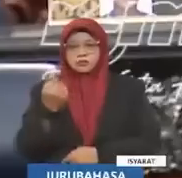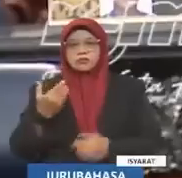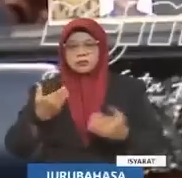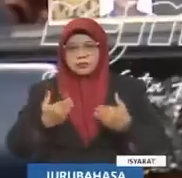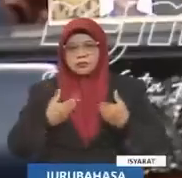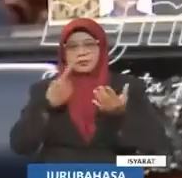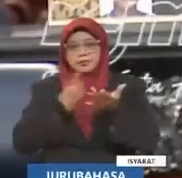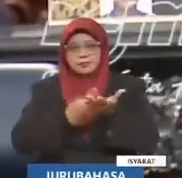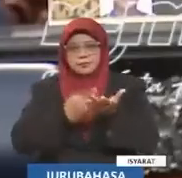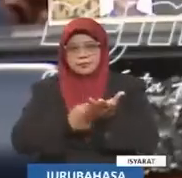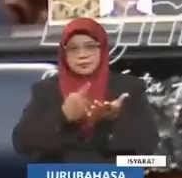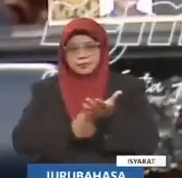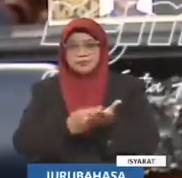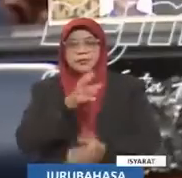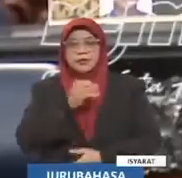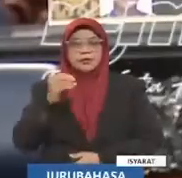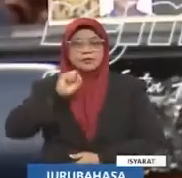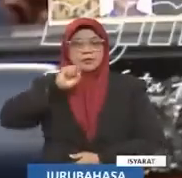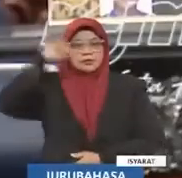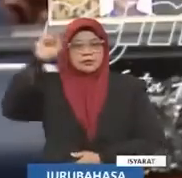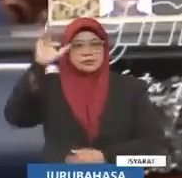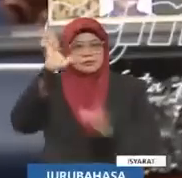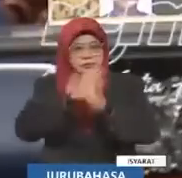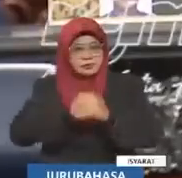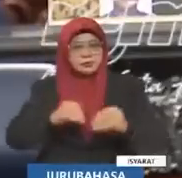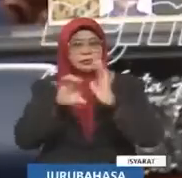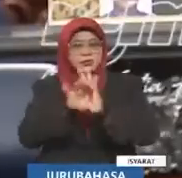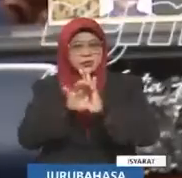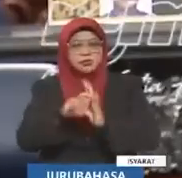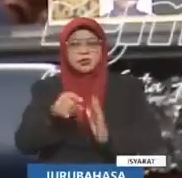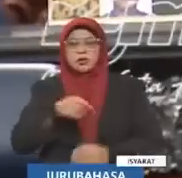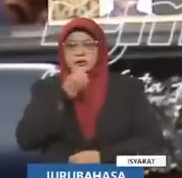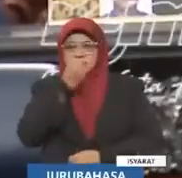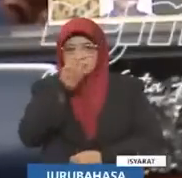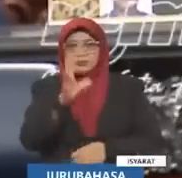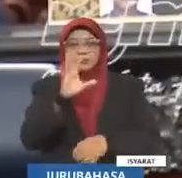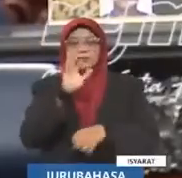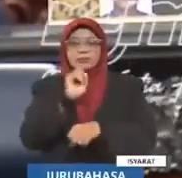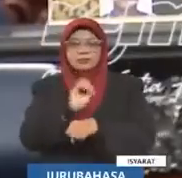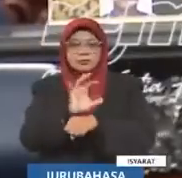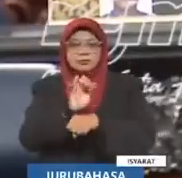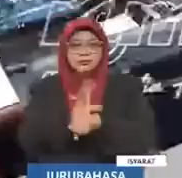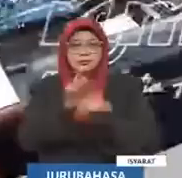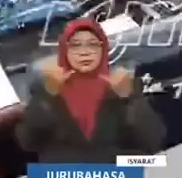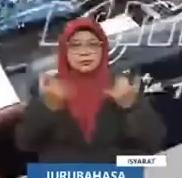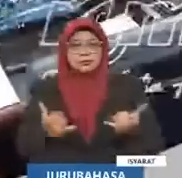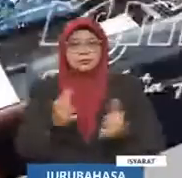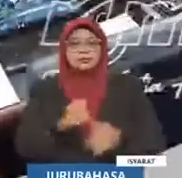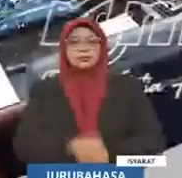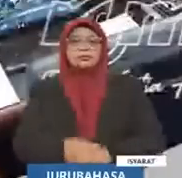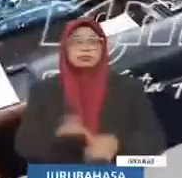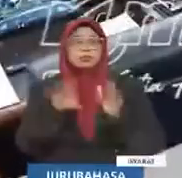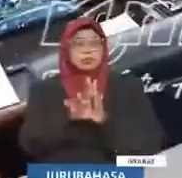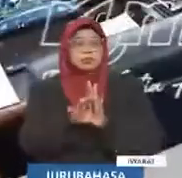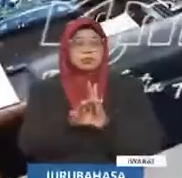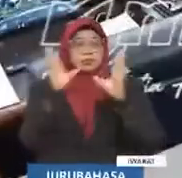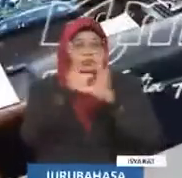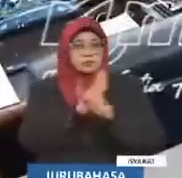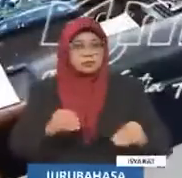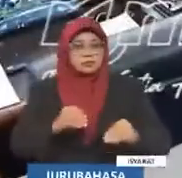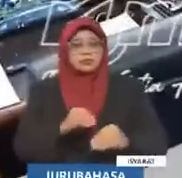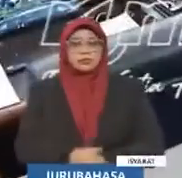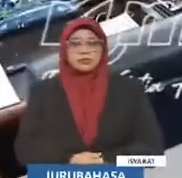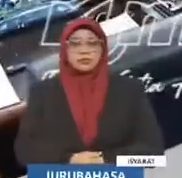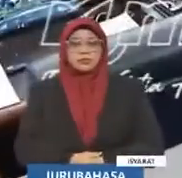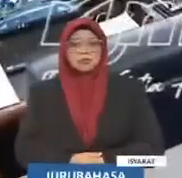perbincangan sebagai contoh Sabah dan Serawak Saya nak nasihat padahal ini sebagai contoh kalau disela wo